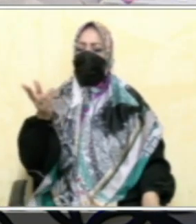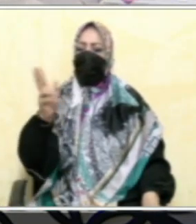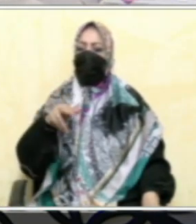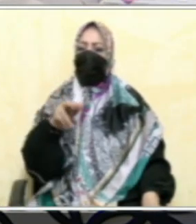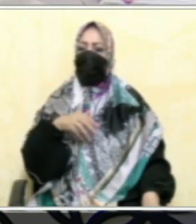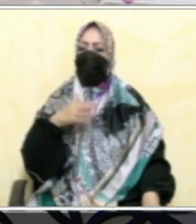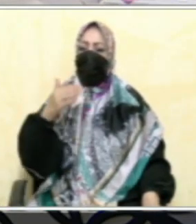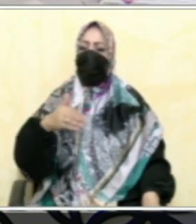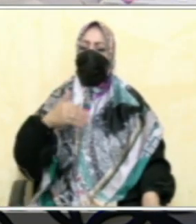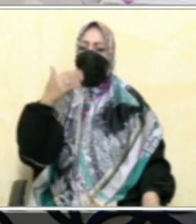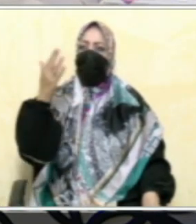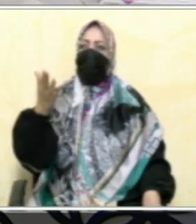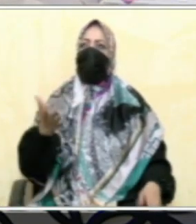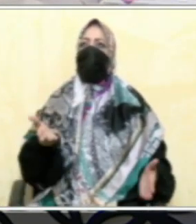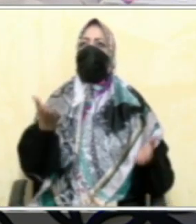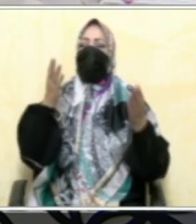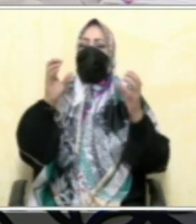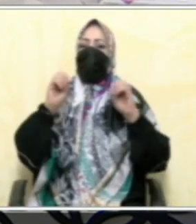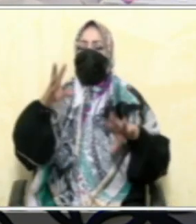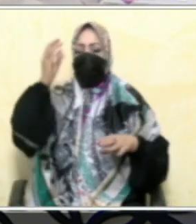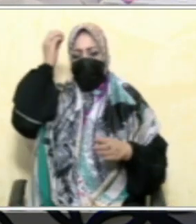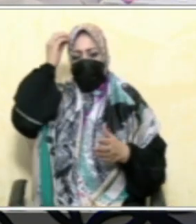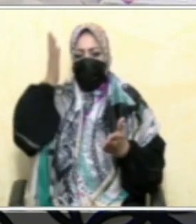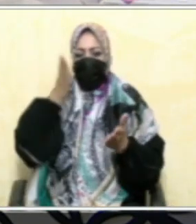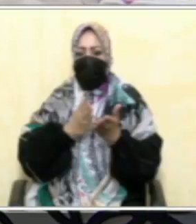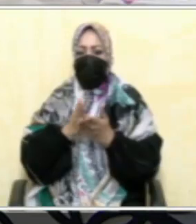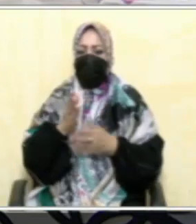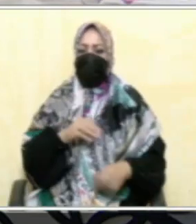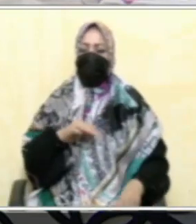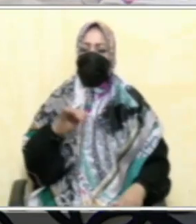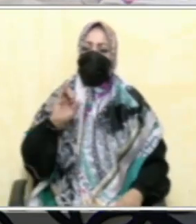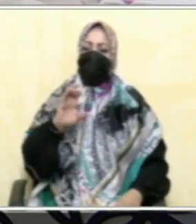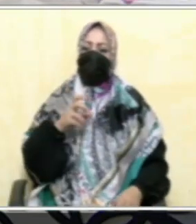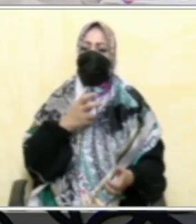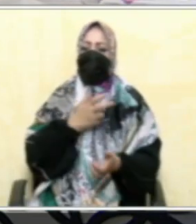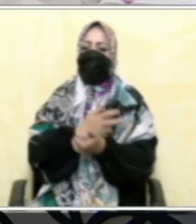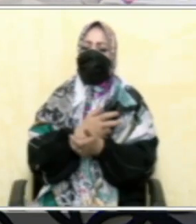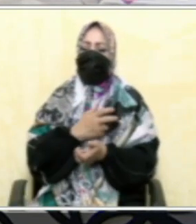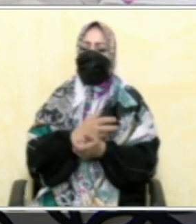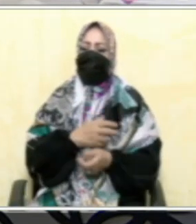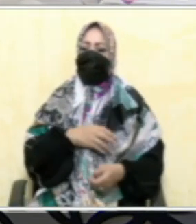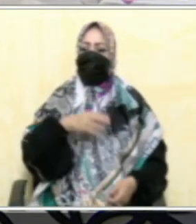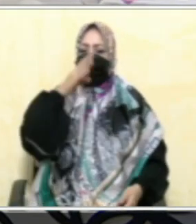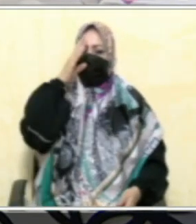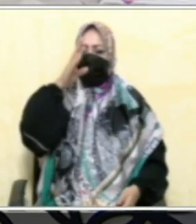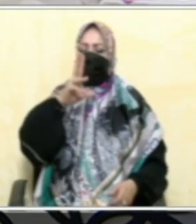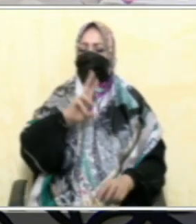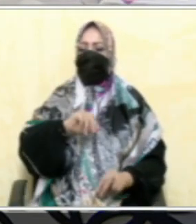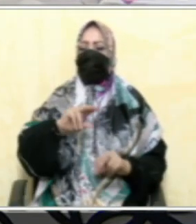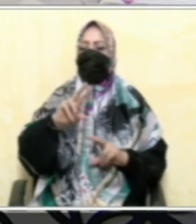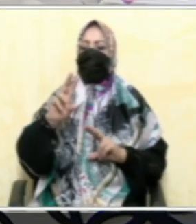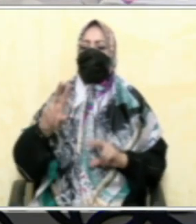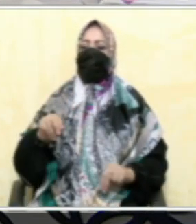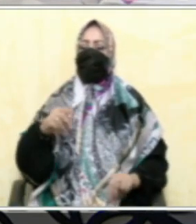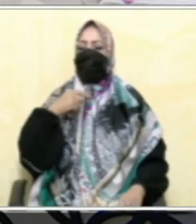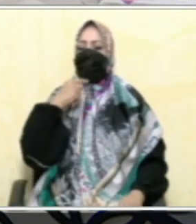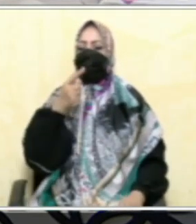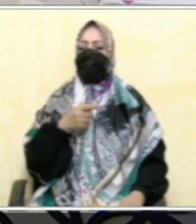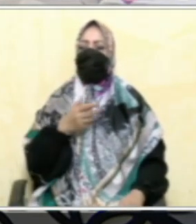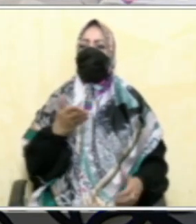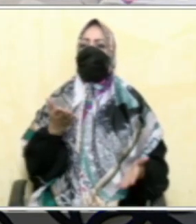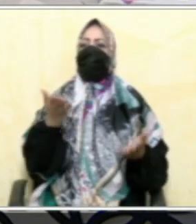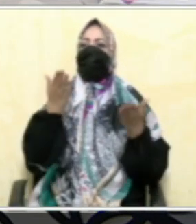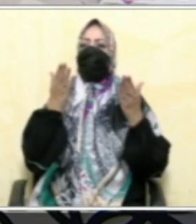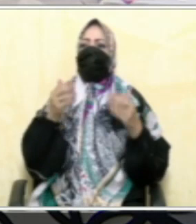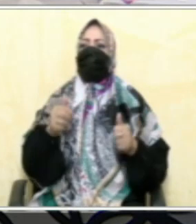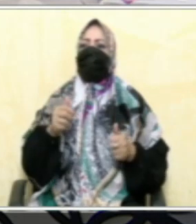نفس المسألة اللي تكلمت عليها، وقال هذا أمر مشاهد ومنتشر، وأنا ما ذكرته في هذه الحلقة إلا